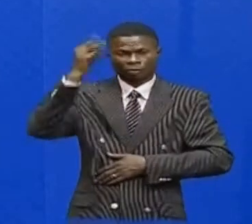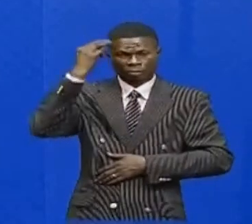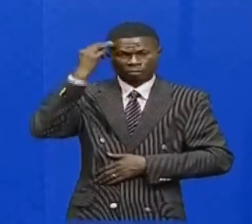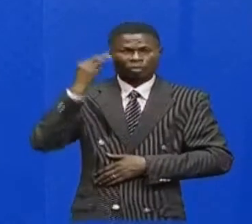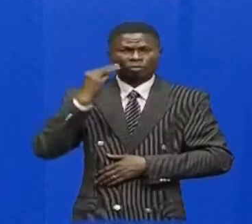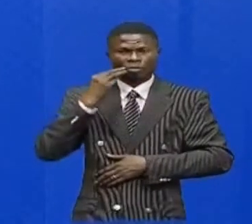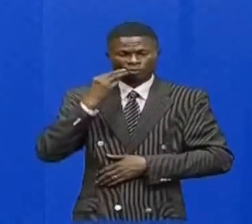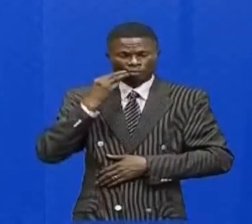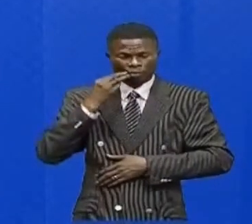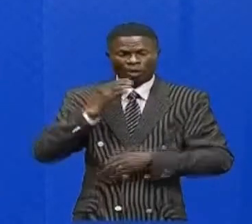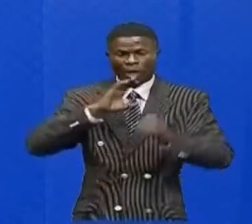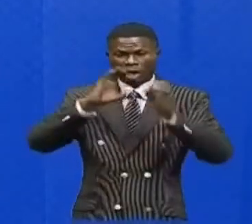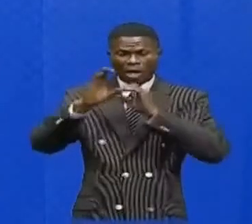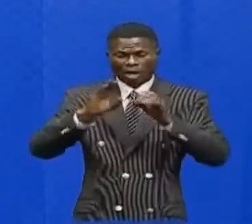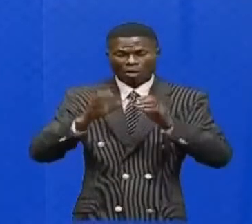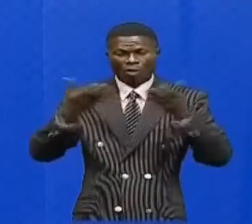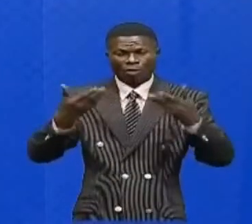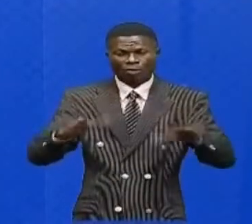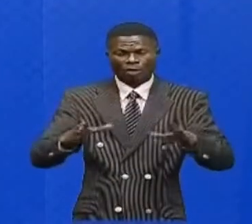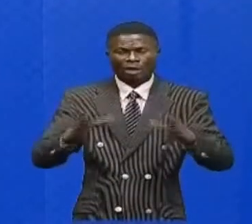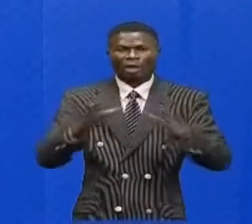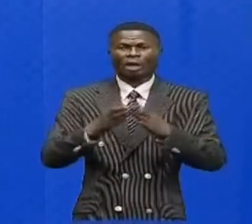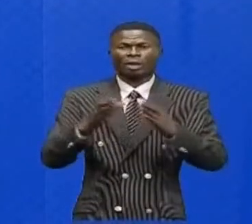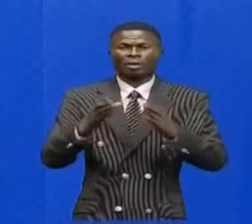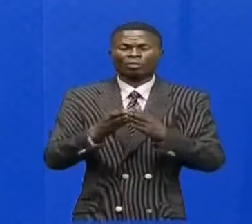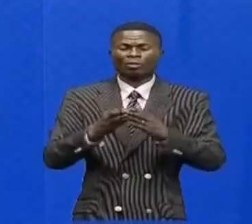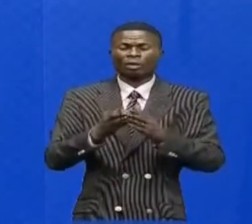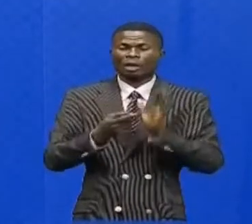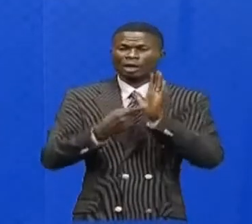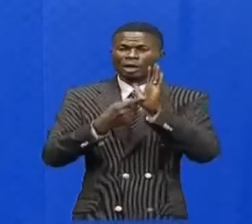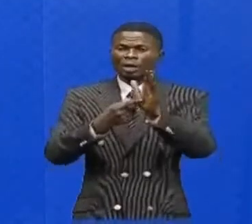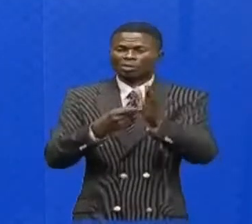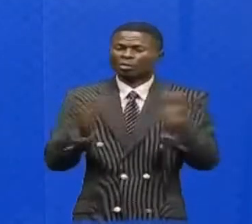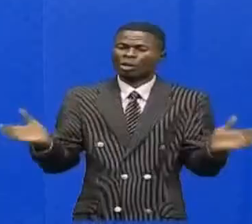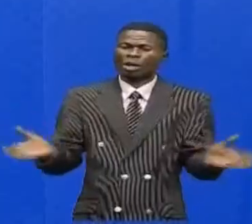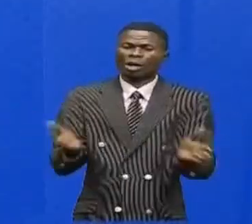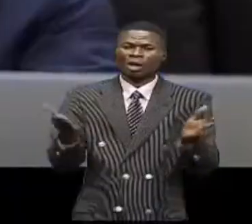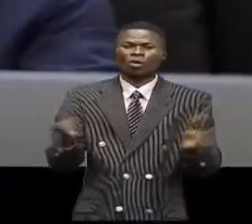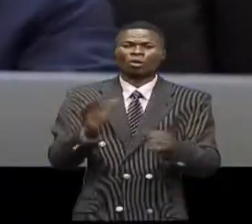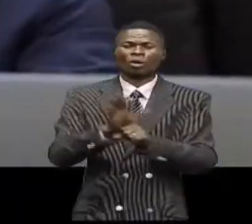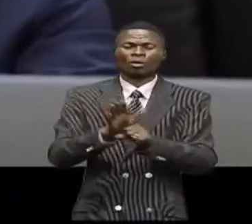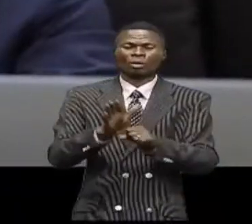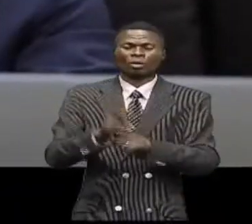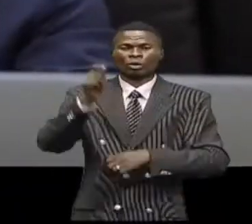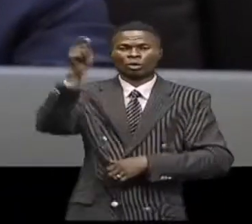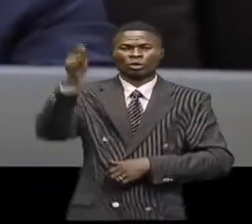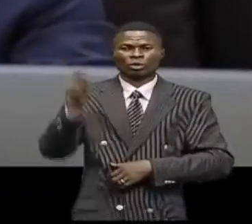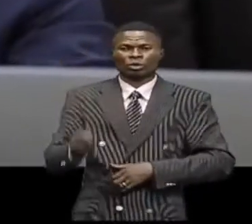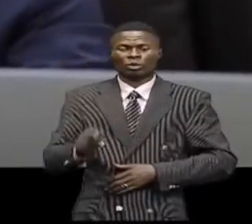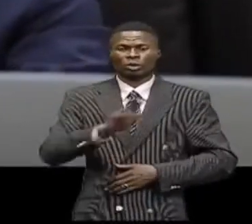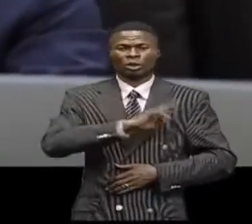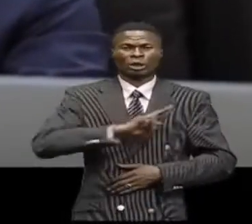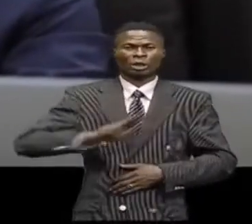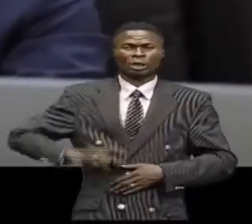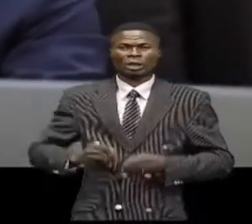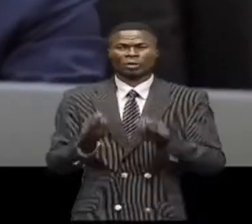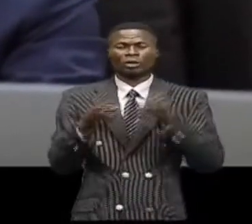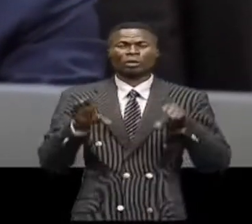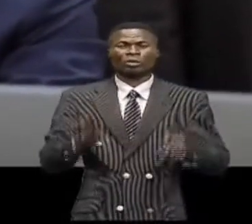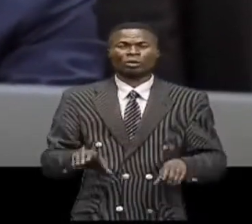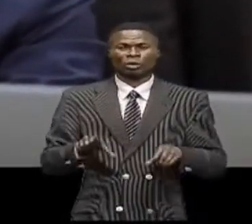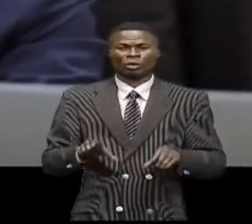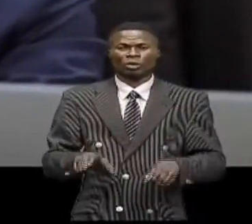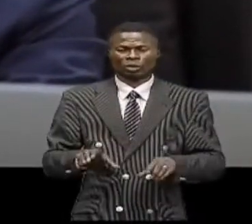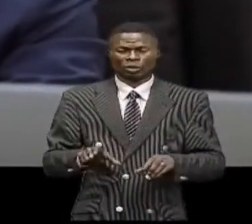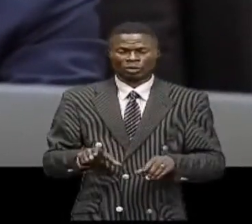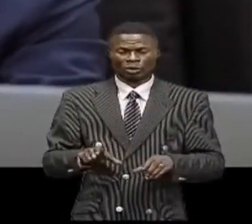ses points de sa communication par exprimer ses encouragements aux forces armées de la République démocratique du Congo qui